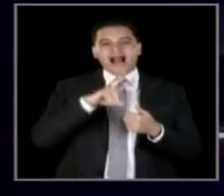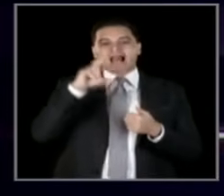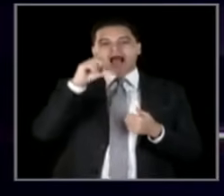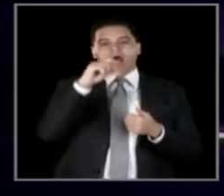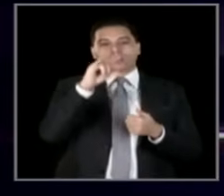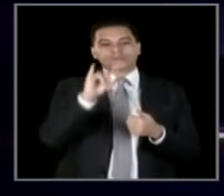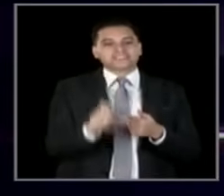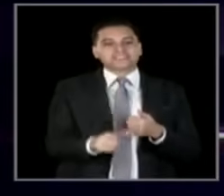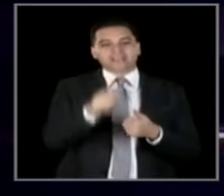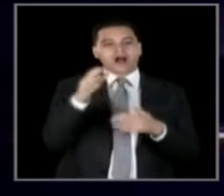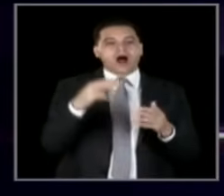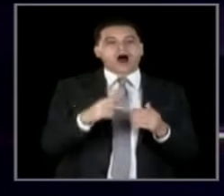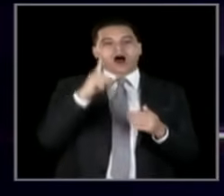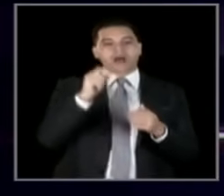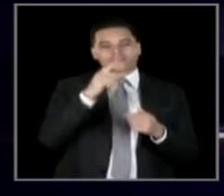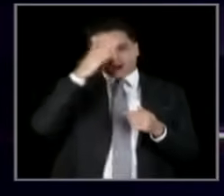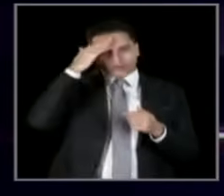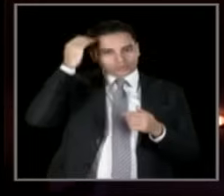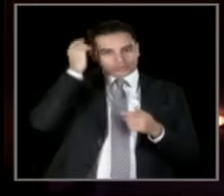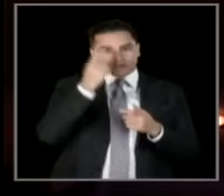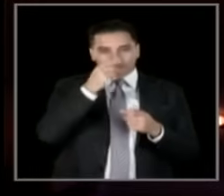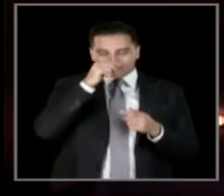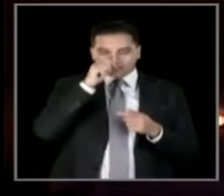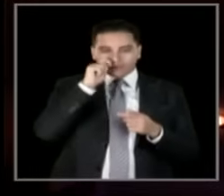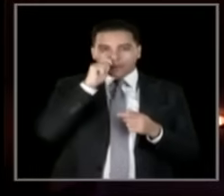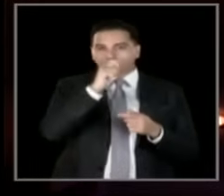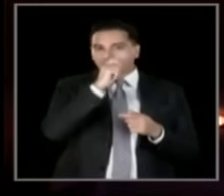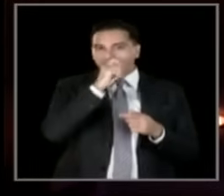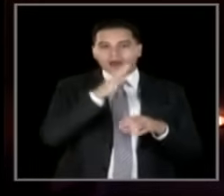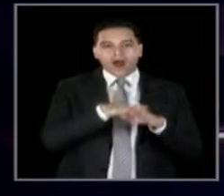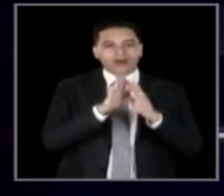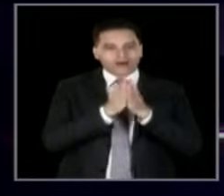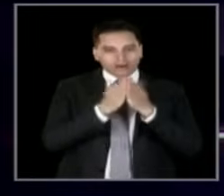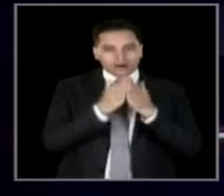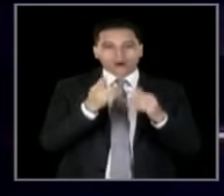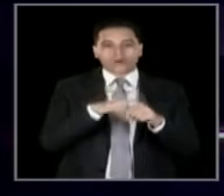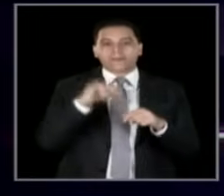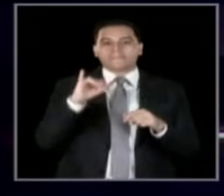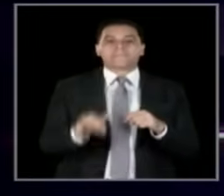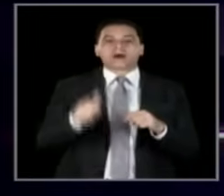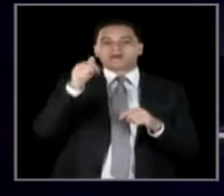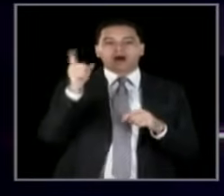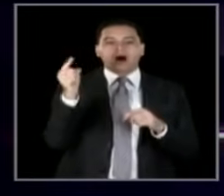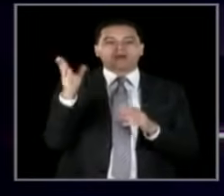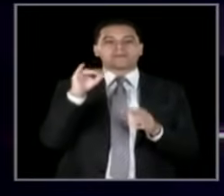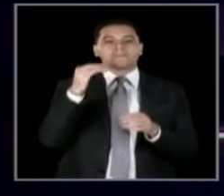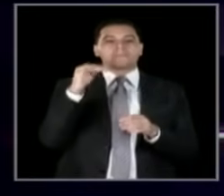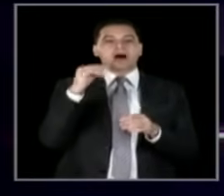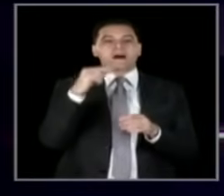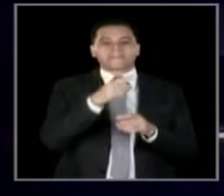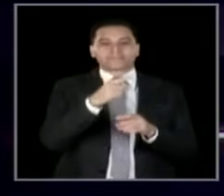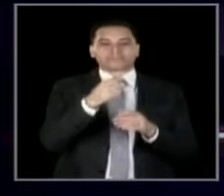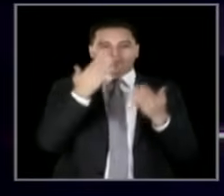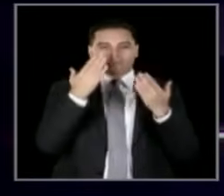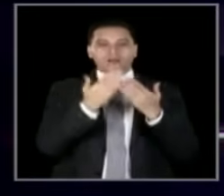عاطف أسيوط مدمنة قراءة، وميار محمد، ميار محمد كانت بتقرا